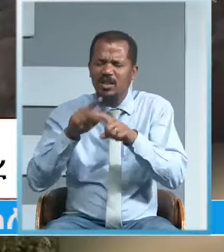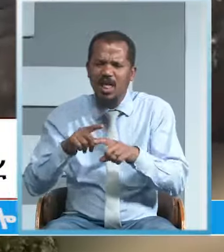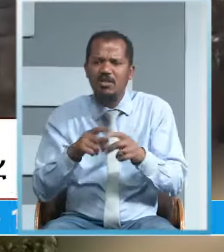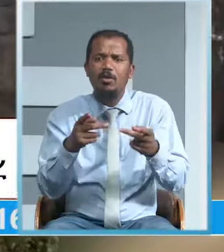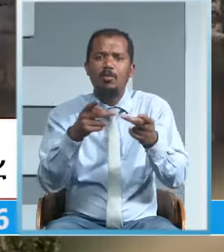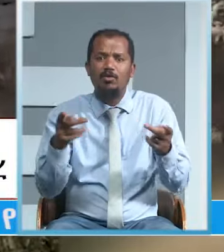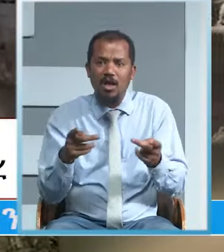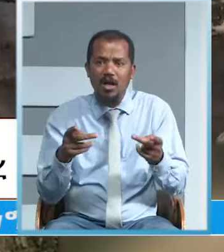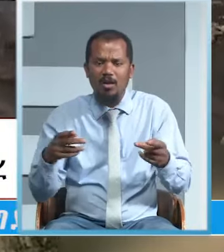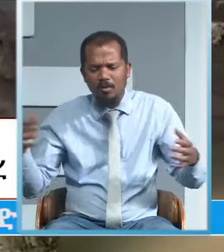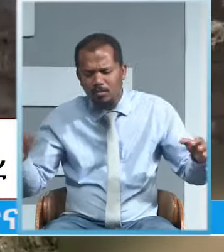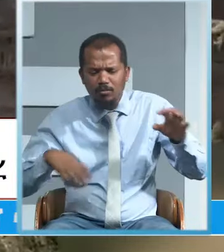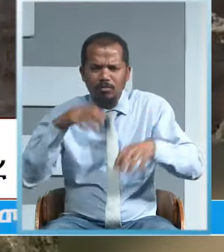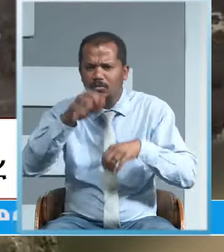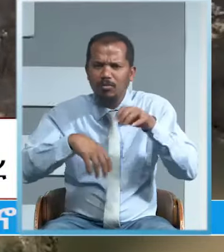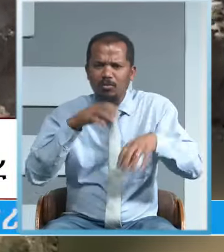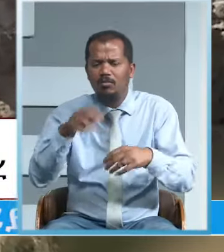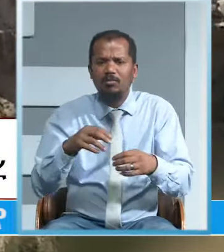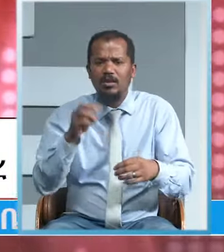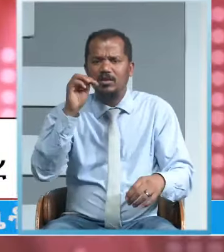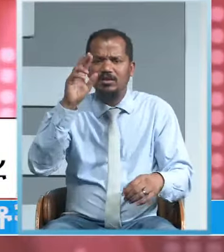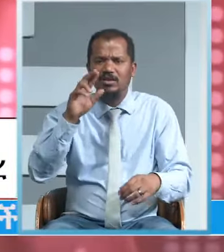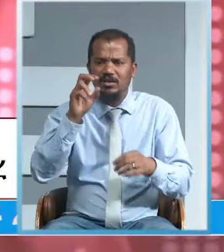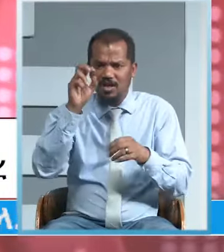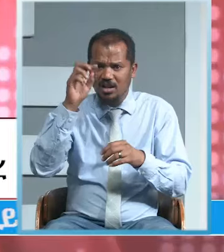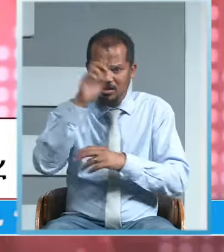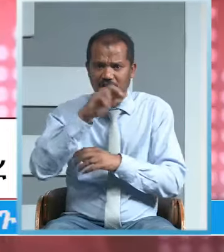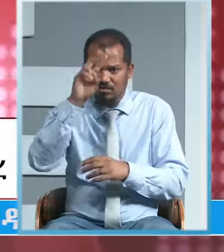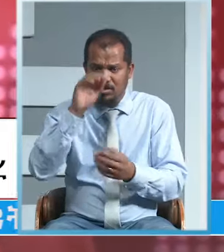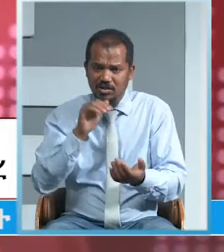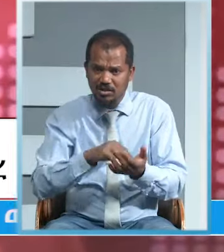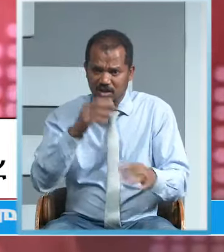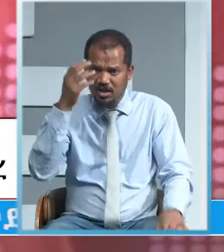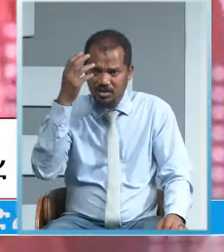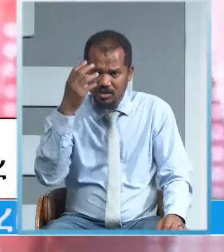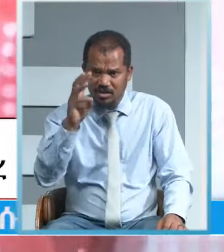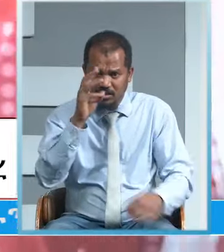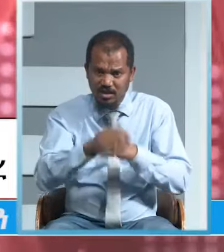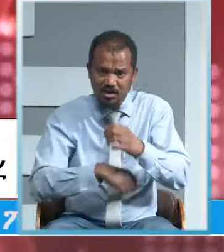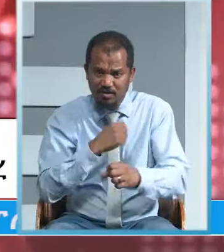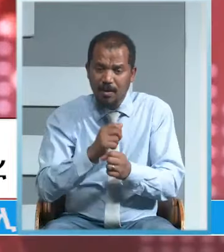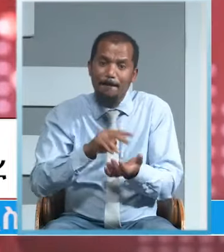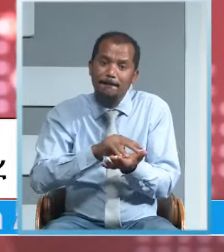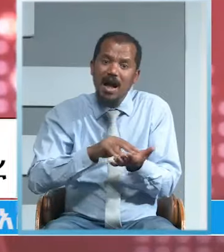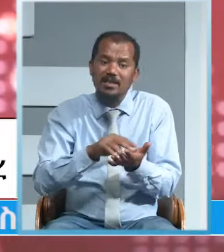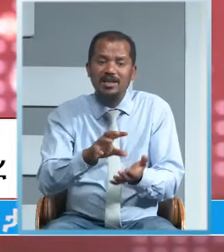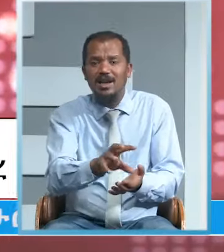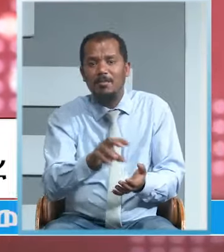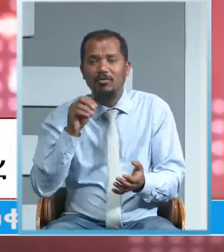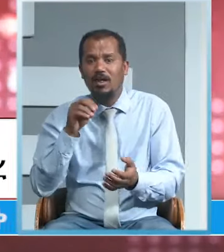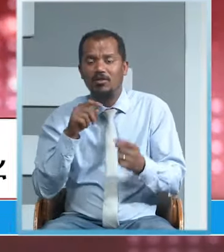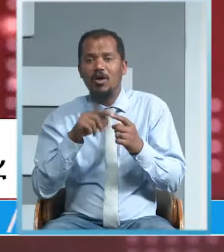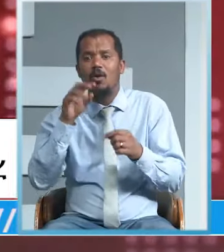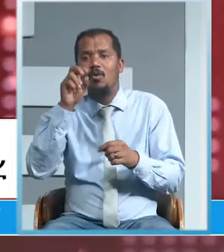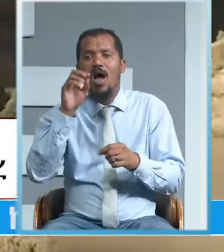አቅጣጫ በመቆፈሩ ምክንያት ጥር 30 ቀን 2016 ዓ ም ማዕድን ለማውጣት ወደ